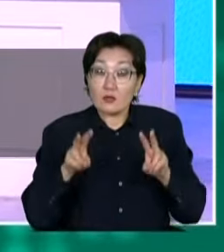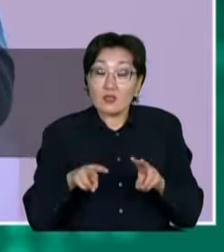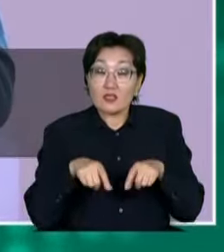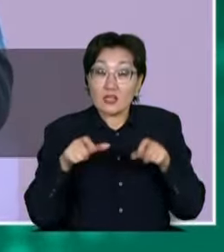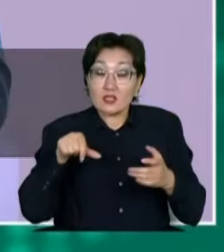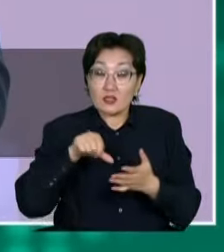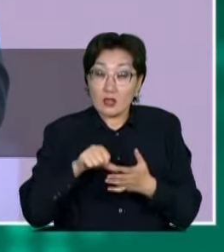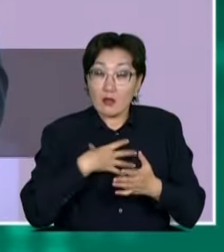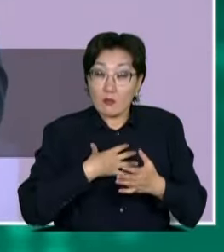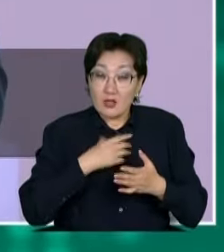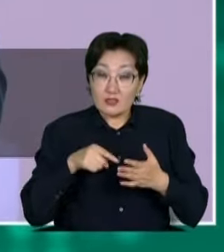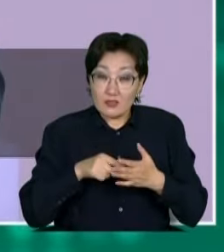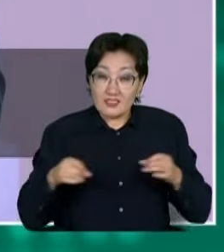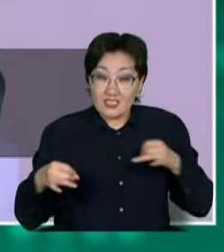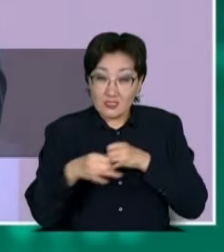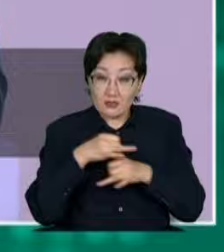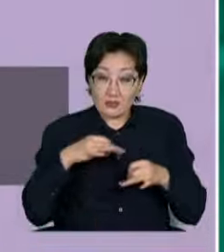маңызды мәселелерді қозғады.